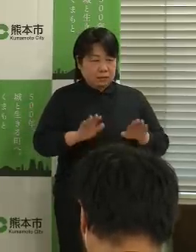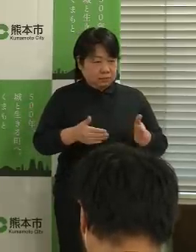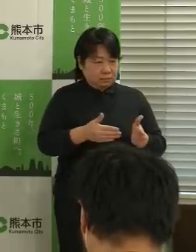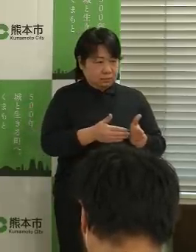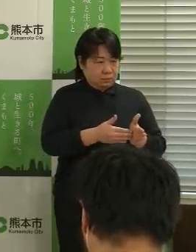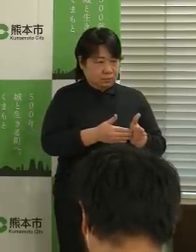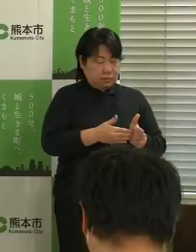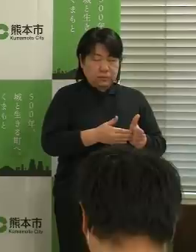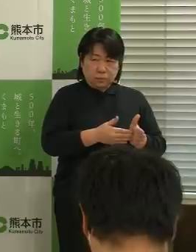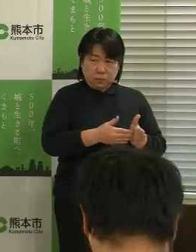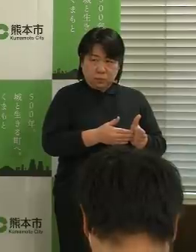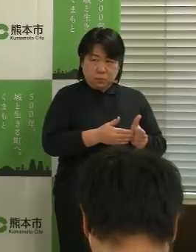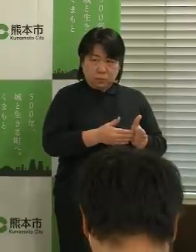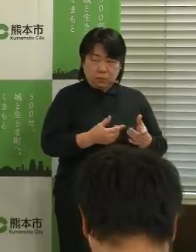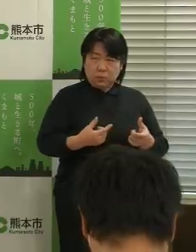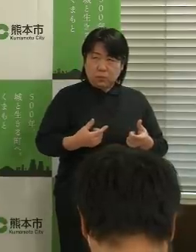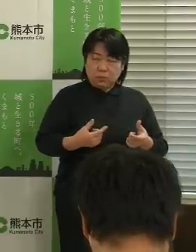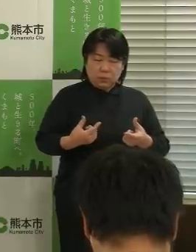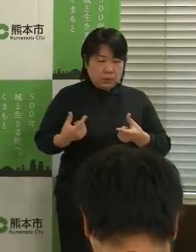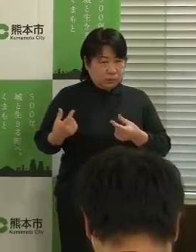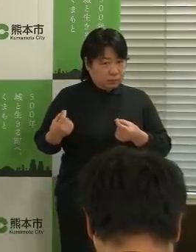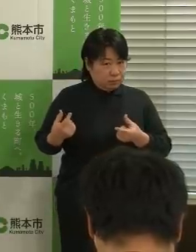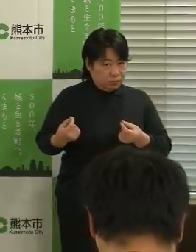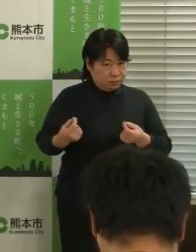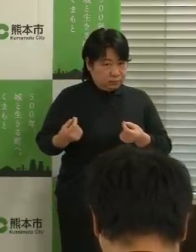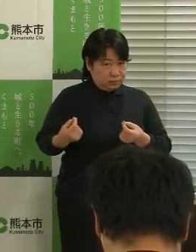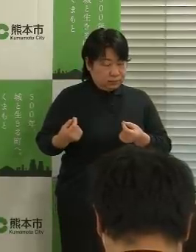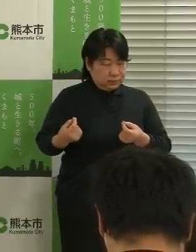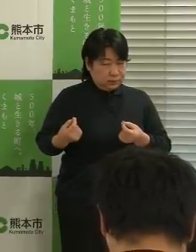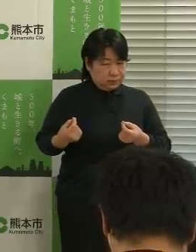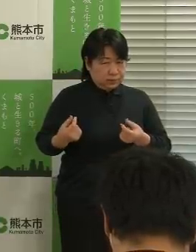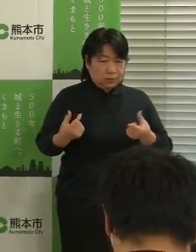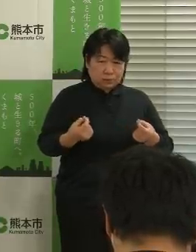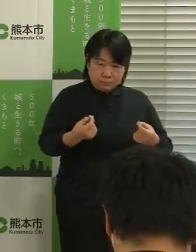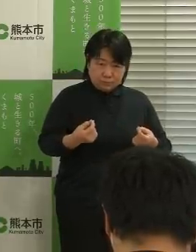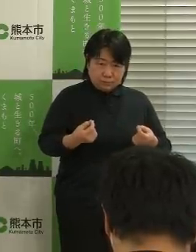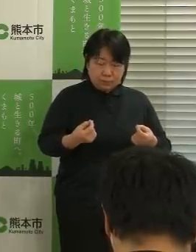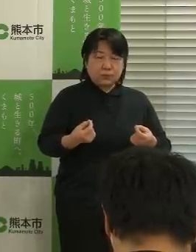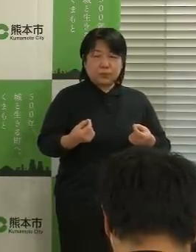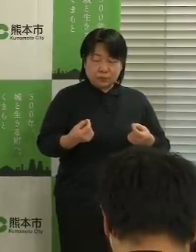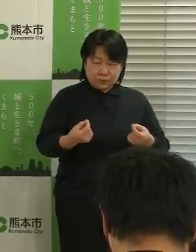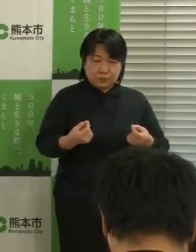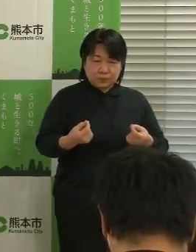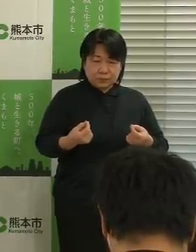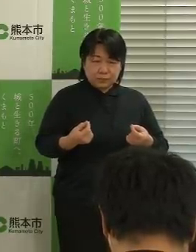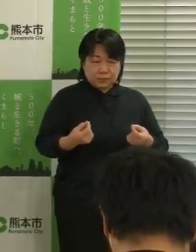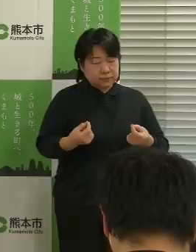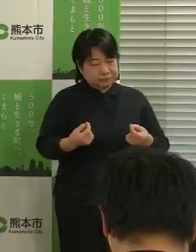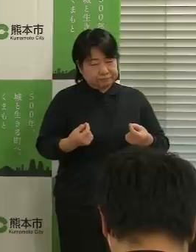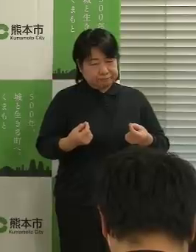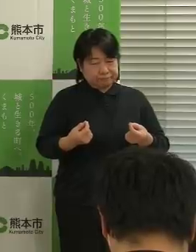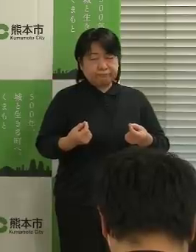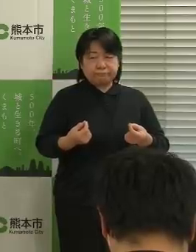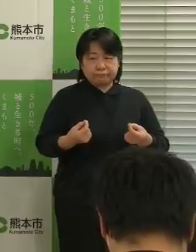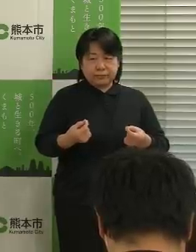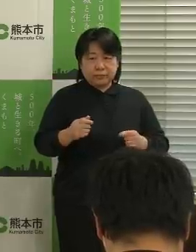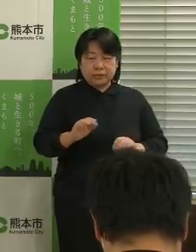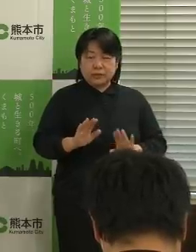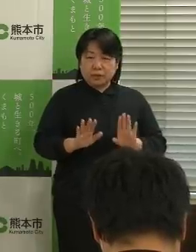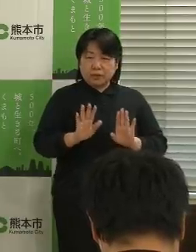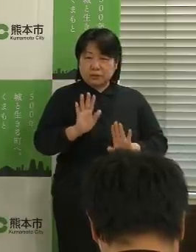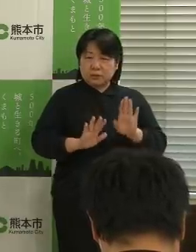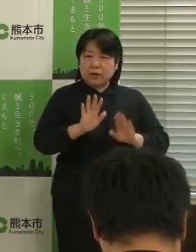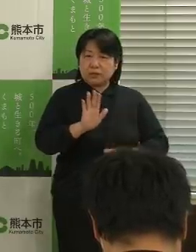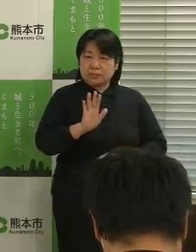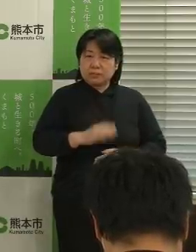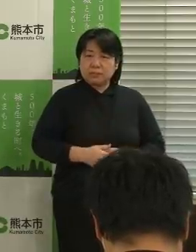と変わらないとじゃないかというふうなことでありまして、基